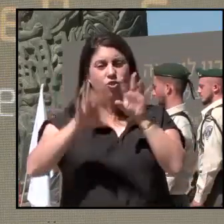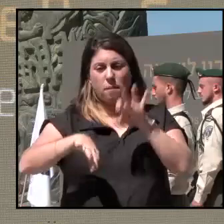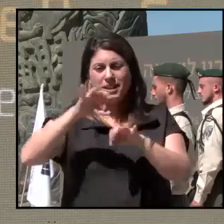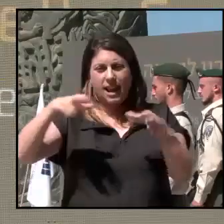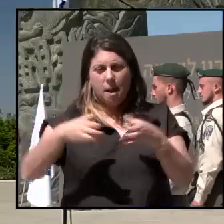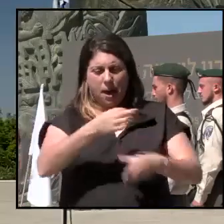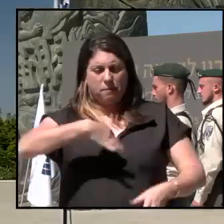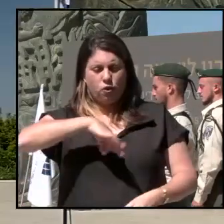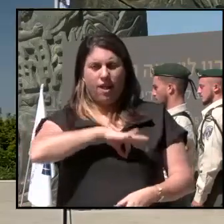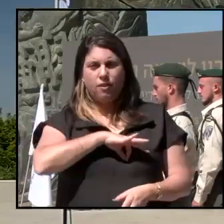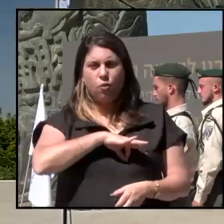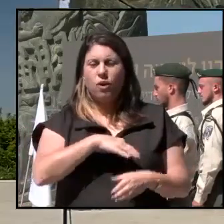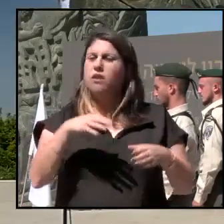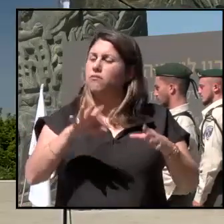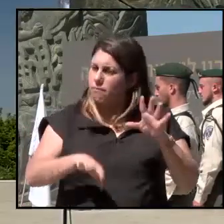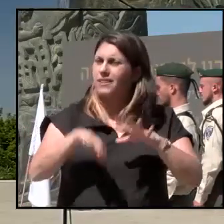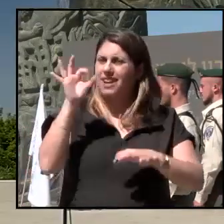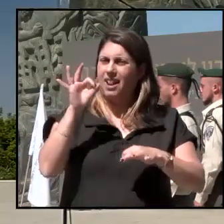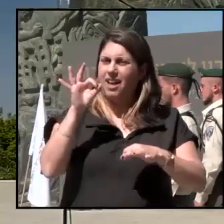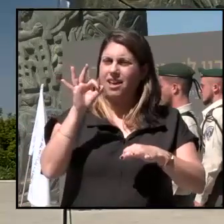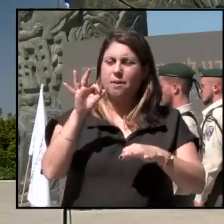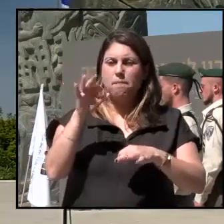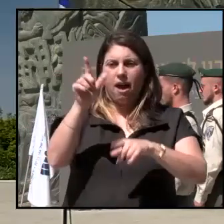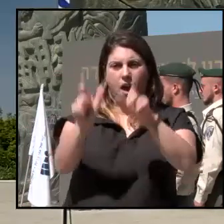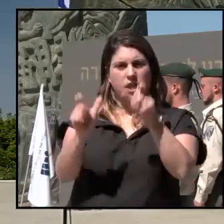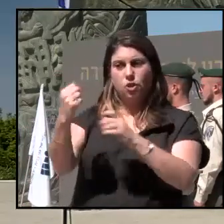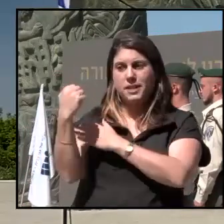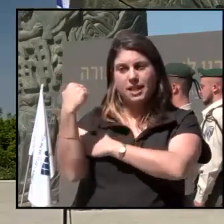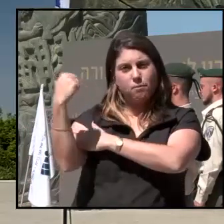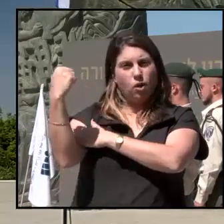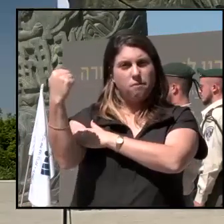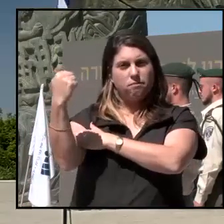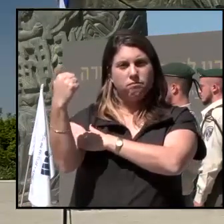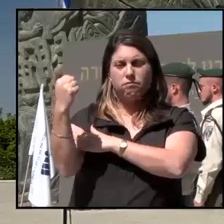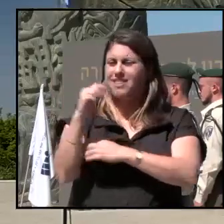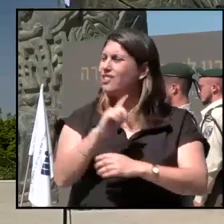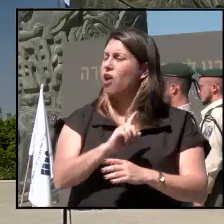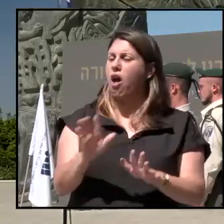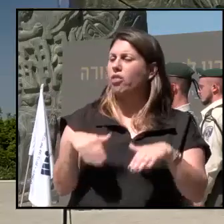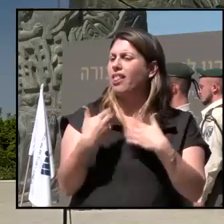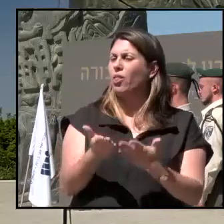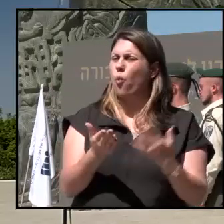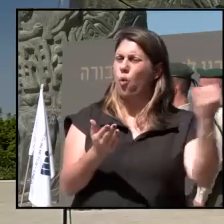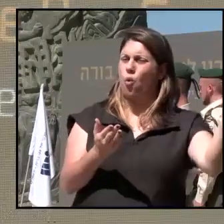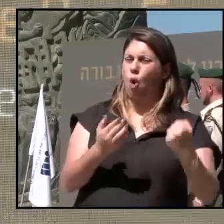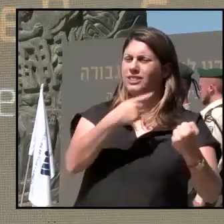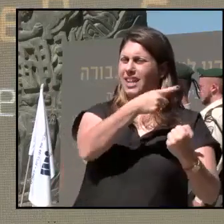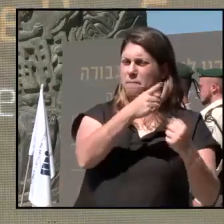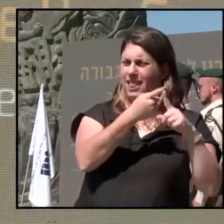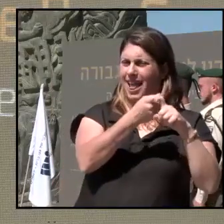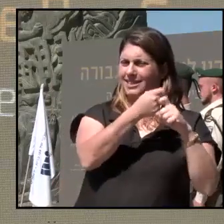שלנו, שמתגלה באותם גיבורים מצילים, שלא נתנו לרוצחים